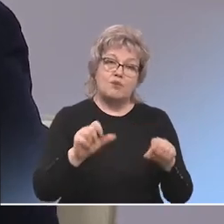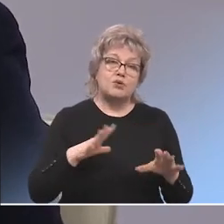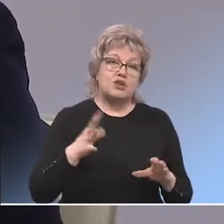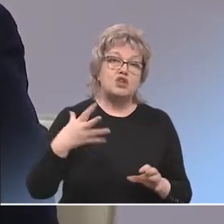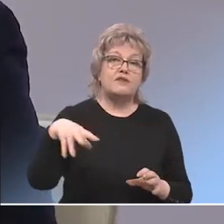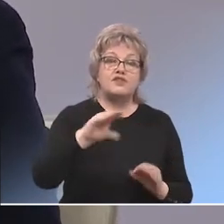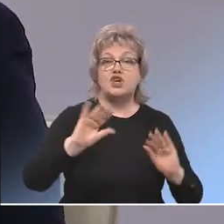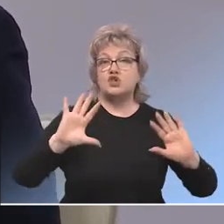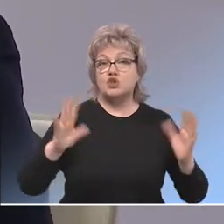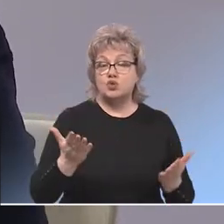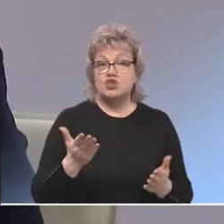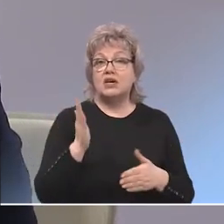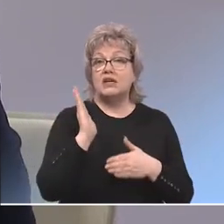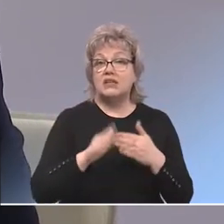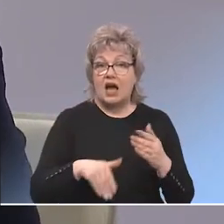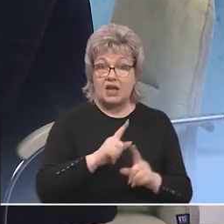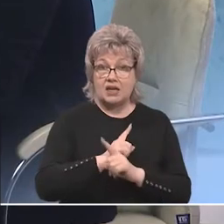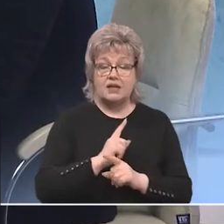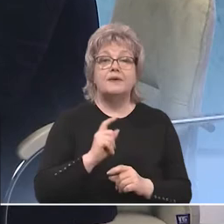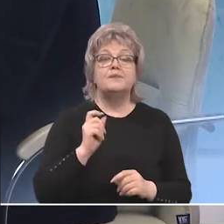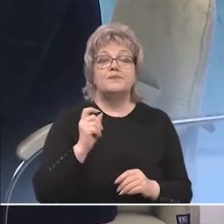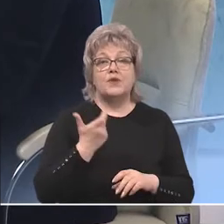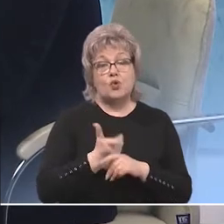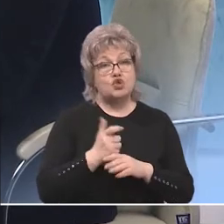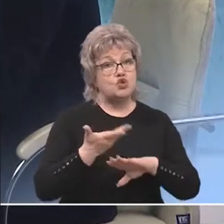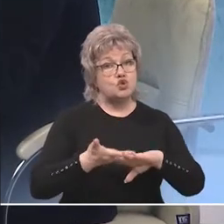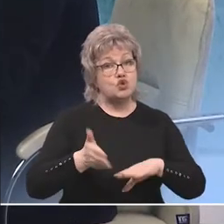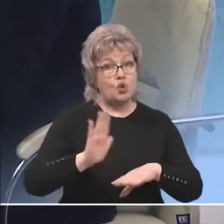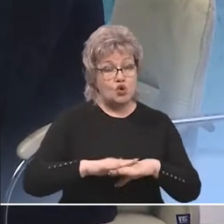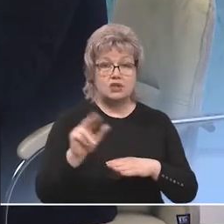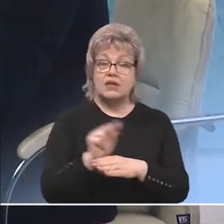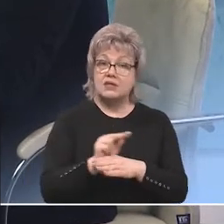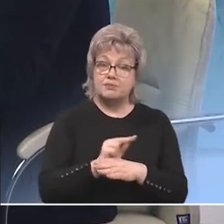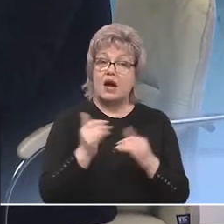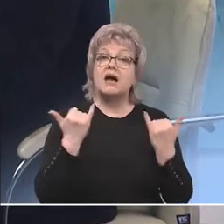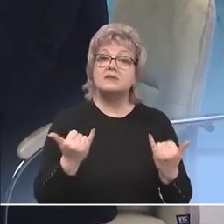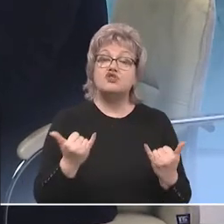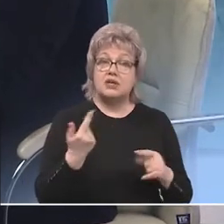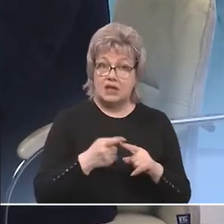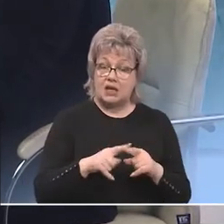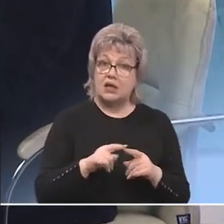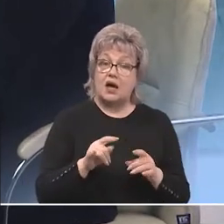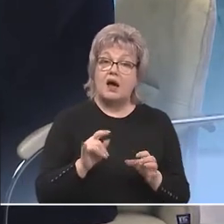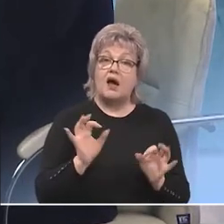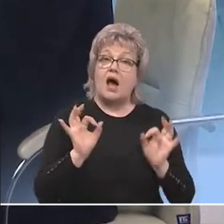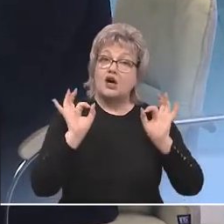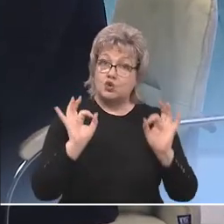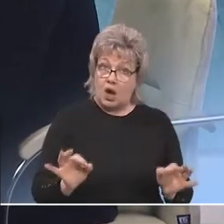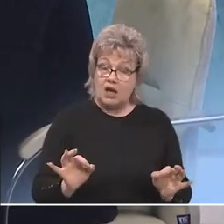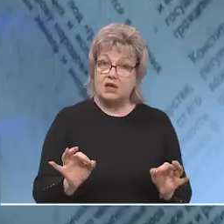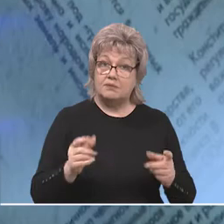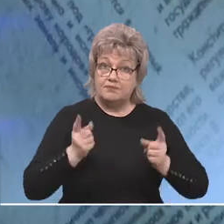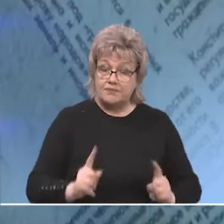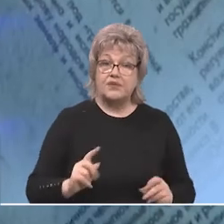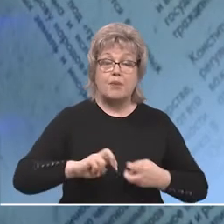не во всех случаях летальной, но такой очень сложно излечимой. Сейчас туберкулез – это актуальная проблема или все-таки она уже в прошлом